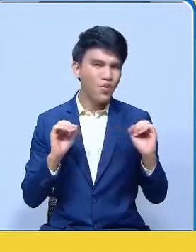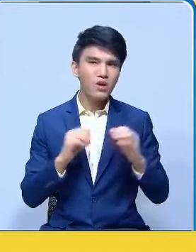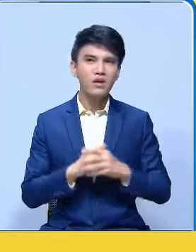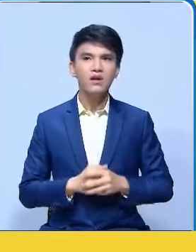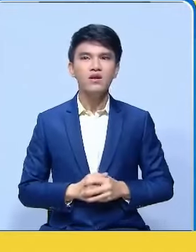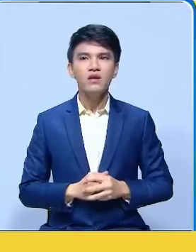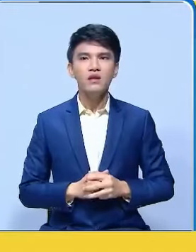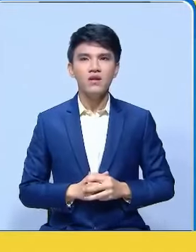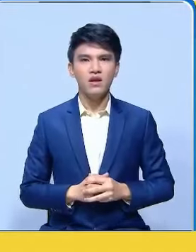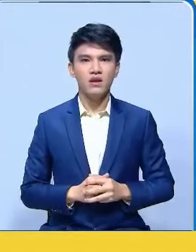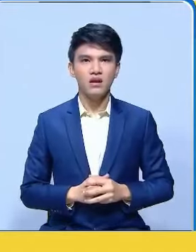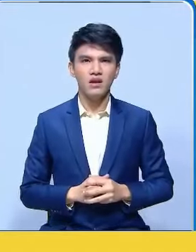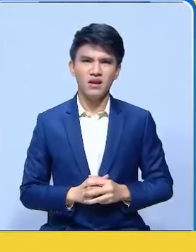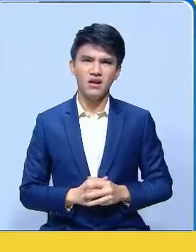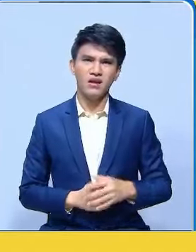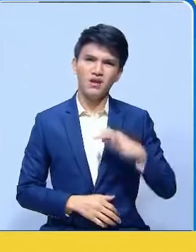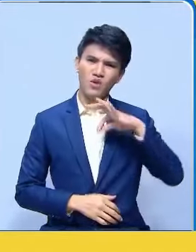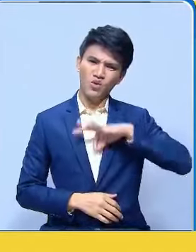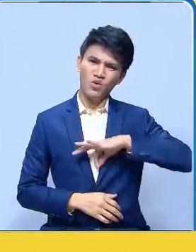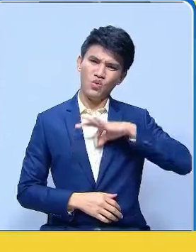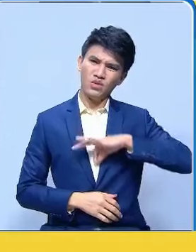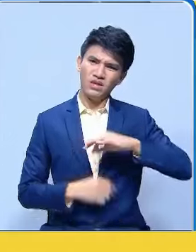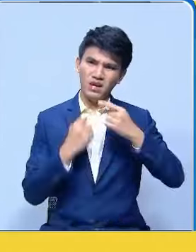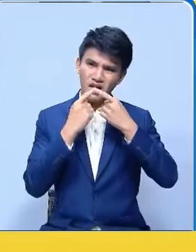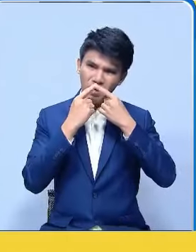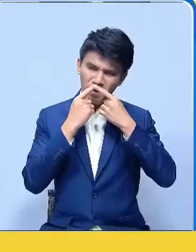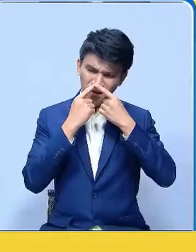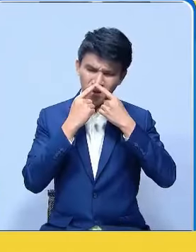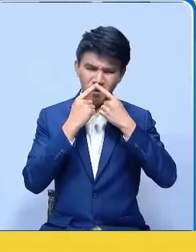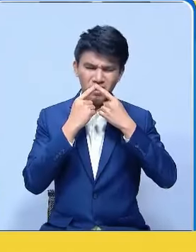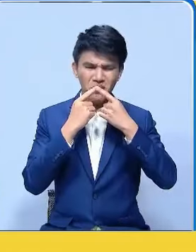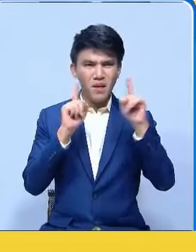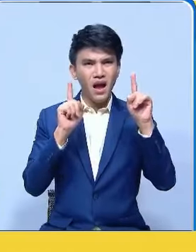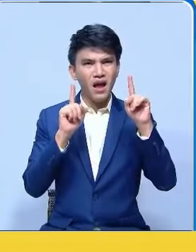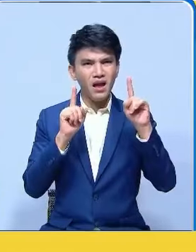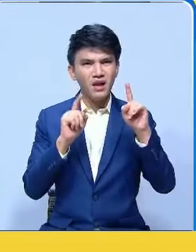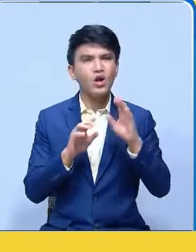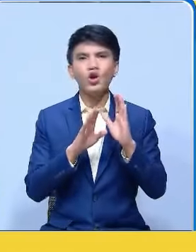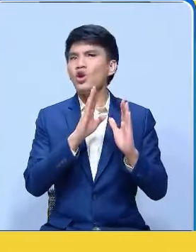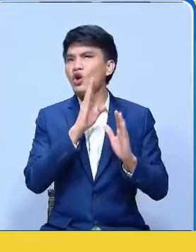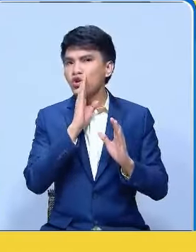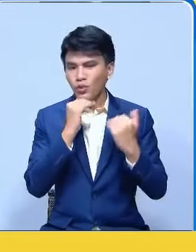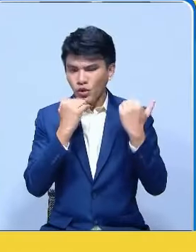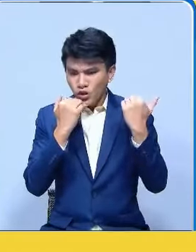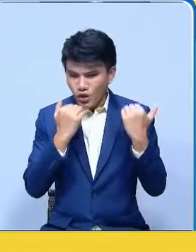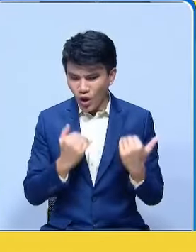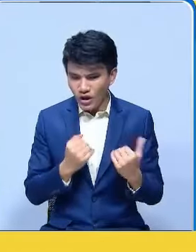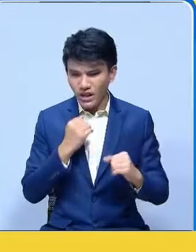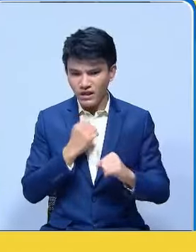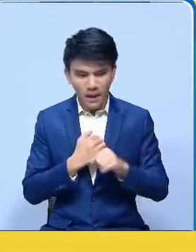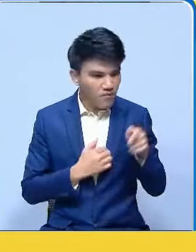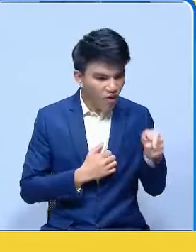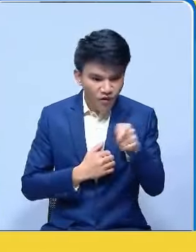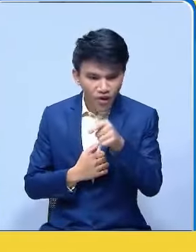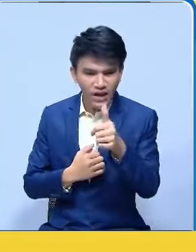มันก็แปลกๆอยู่เพราะว่าผมว่าถ้าเคยเฮ็ดได้นี่รอบหลังก็ต้องเฮ็ดกับคนอื่นอีกผมว่าแบบนี้มันแบบ